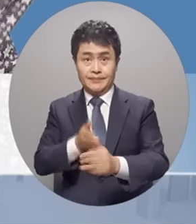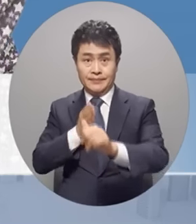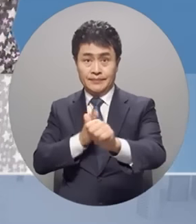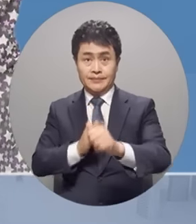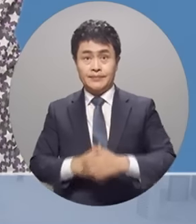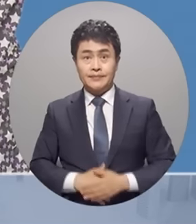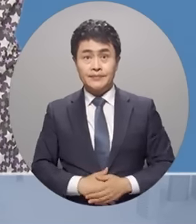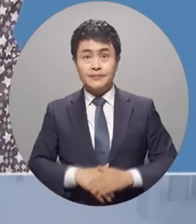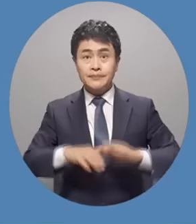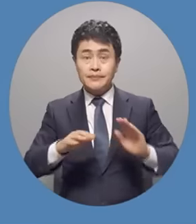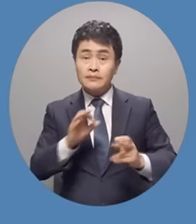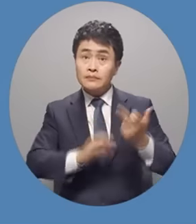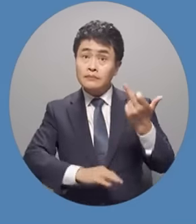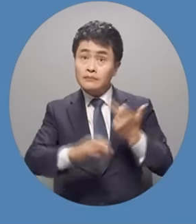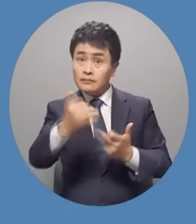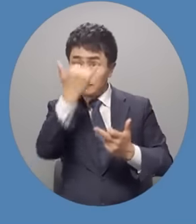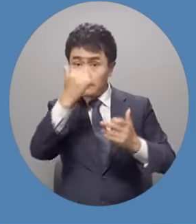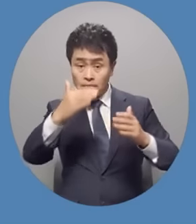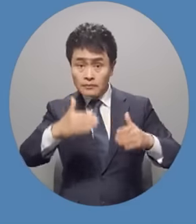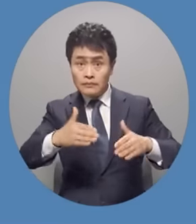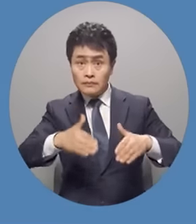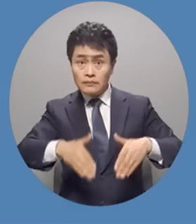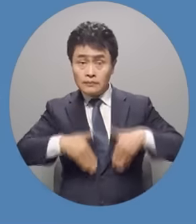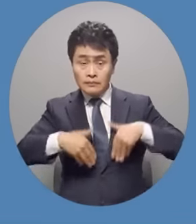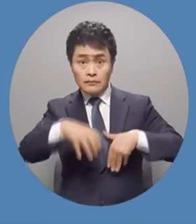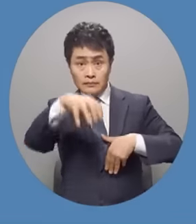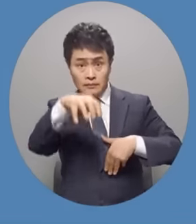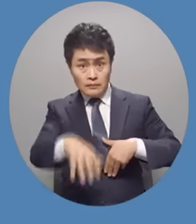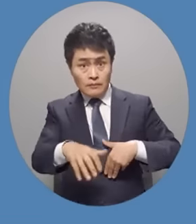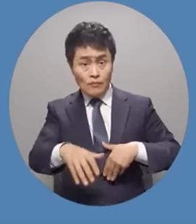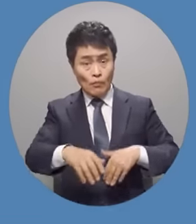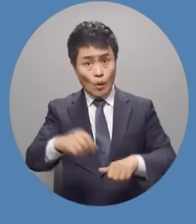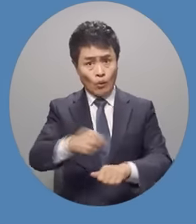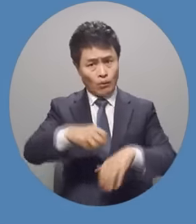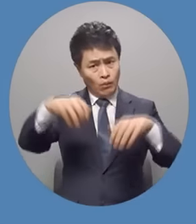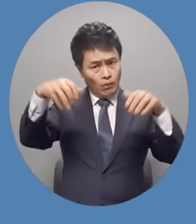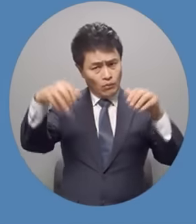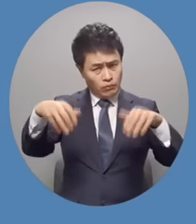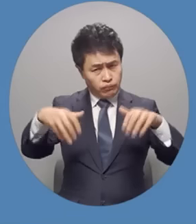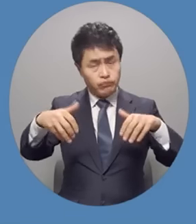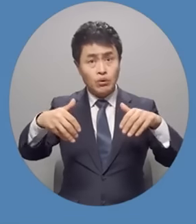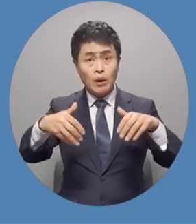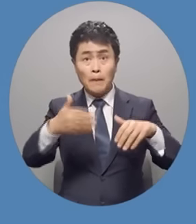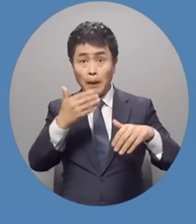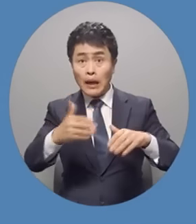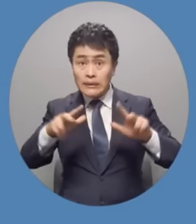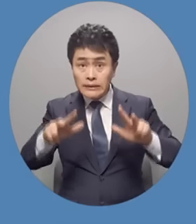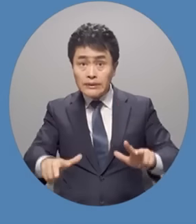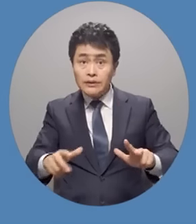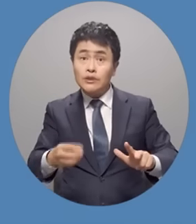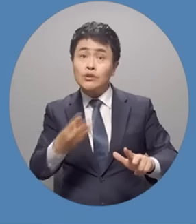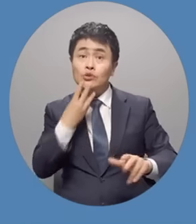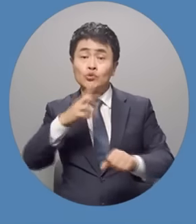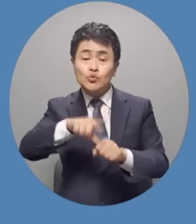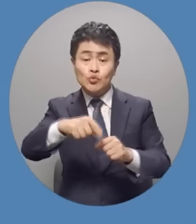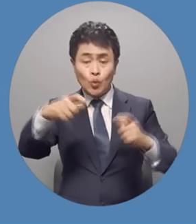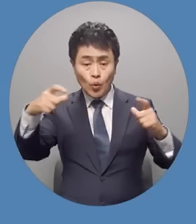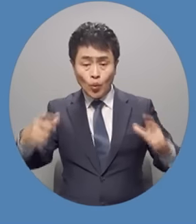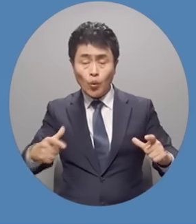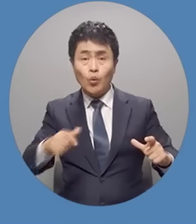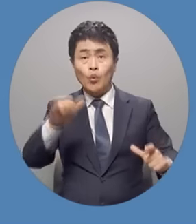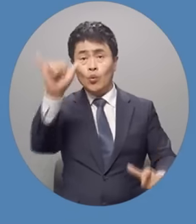주세요네 오전엔 충청 이남 지역을 중심으로 호 특보 수준에 비가 집중됐다면 이제는 수도권을 비롯한